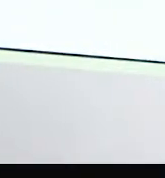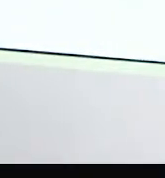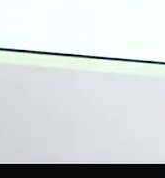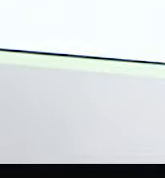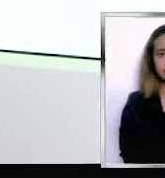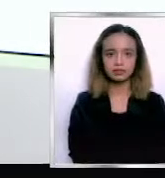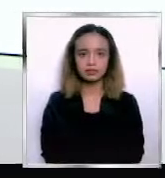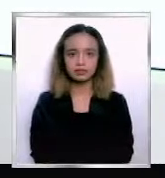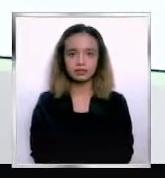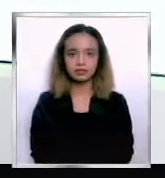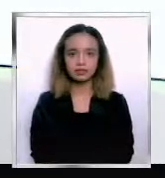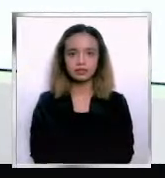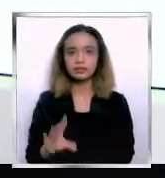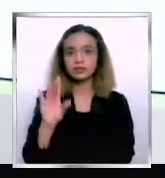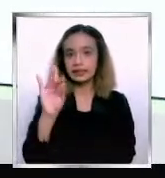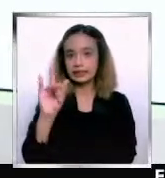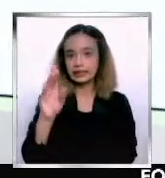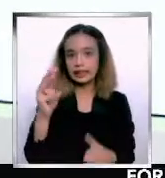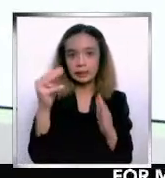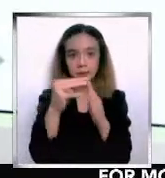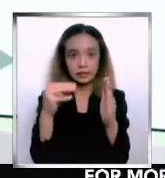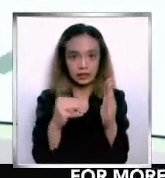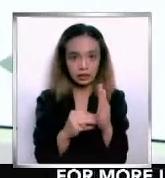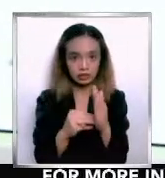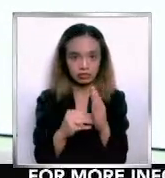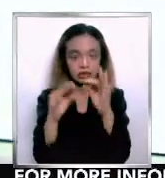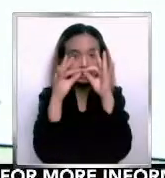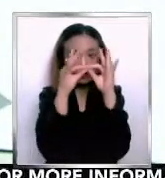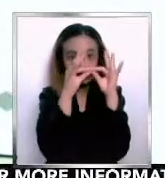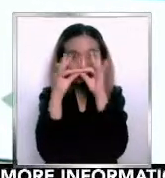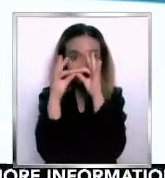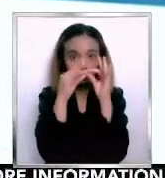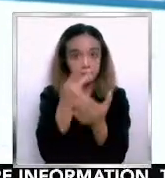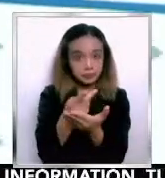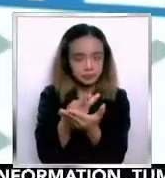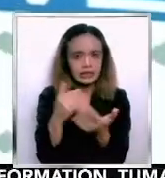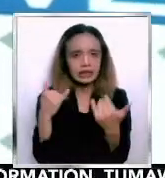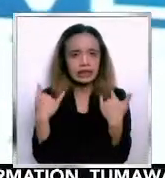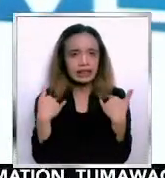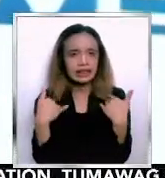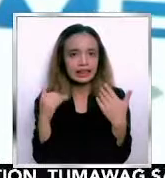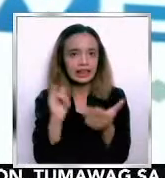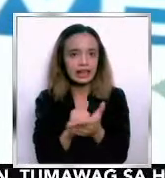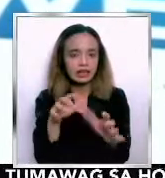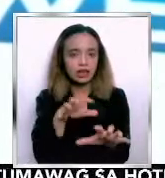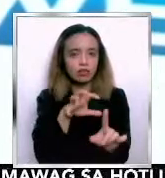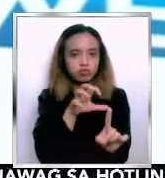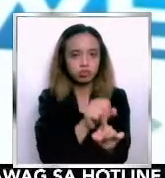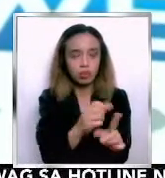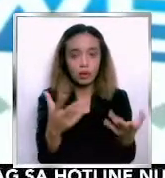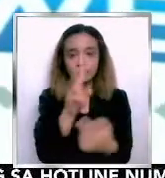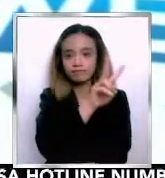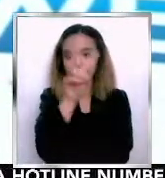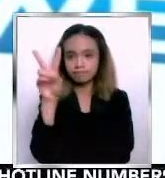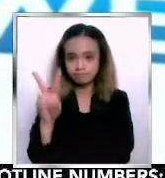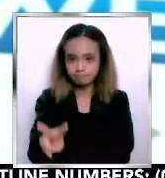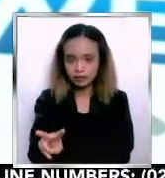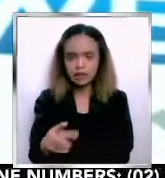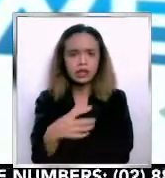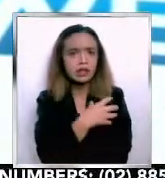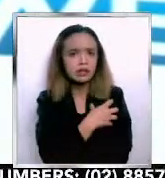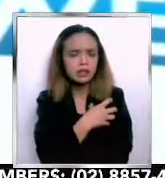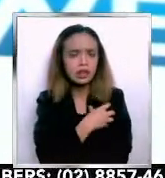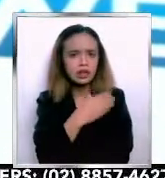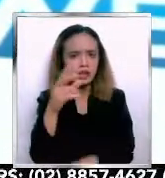Mayigit 18 million pesos na halaga ng shabu ang na-recover sa by-bust operation sa Valenzuela. Inaalam ng mga otoridad kung bahagi ng